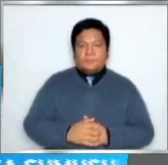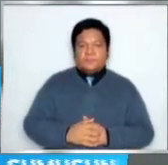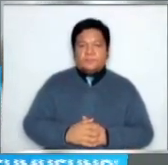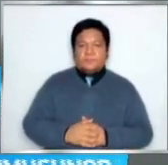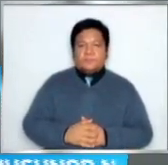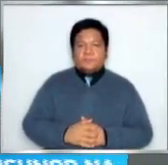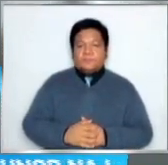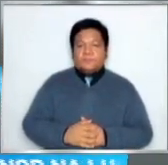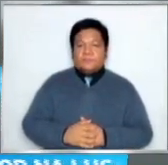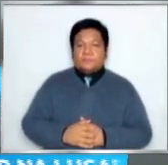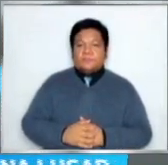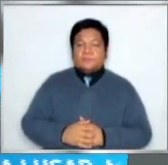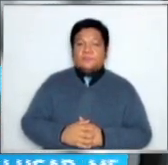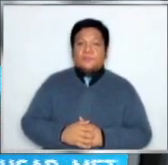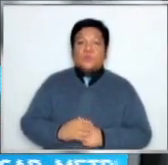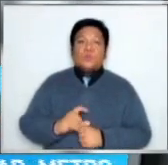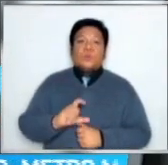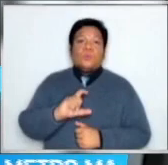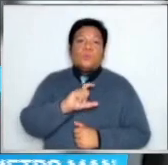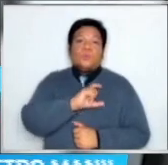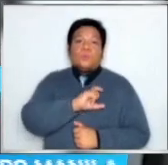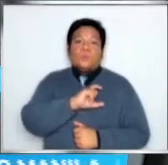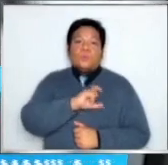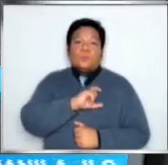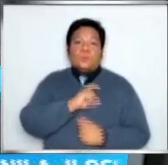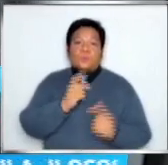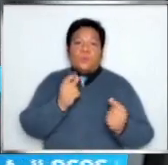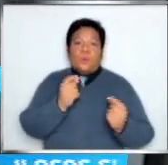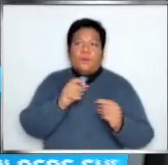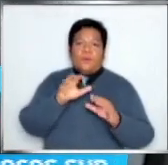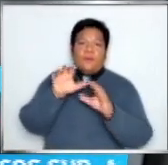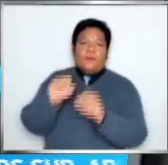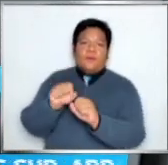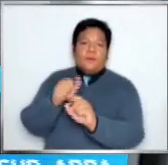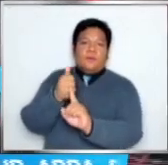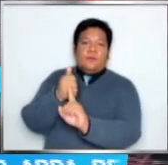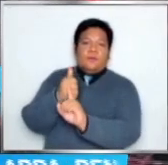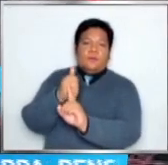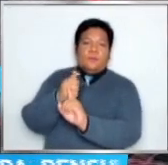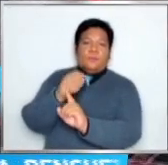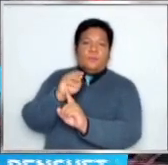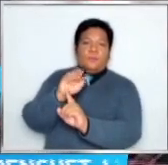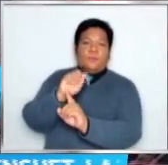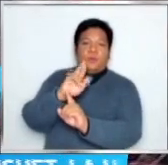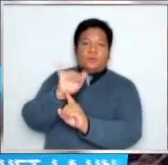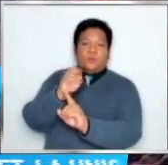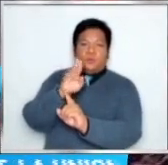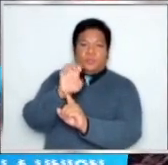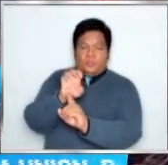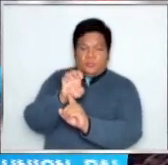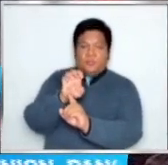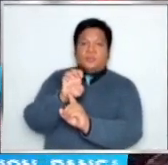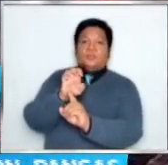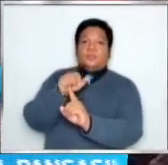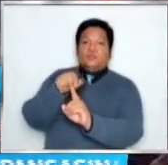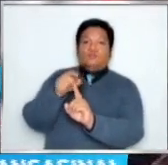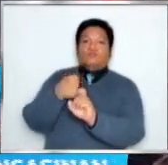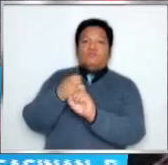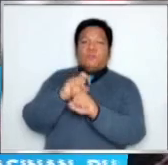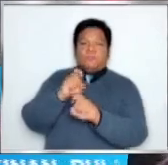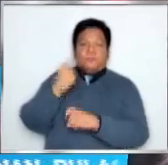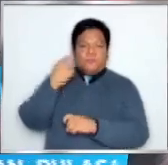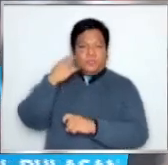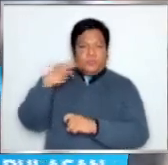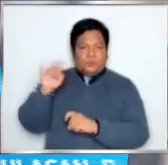Natimbog ng pulis ang sospek na si Marjel Jacinto na taga Barangay 1 sa Cagayan de Oro City. matapos mahuling nagbebenta ng